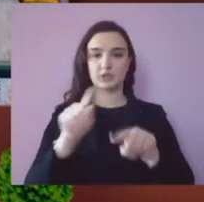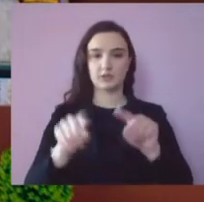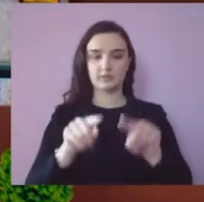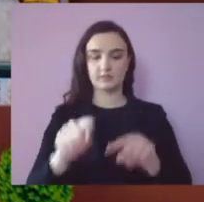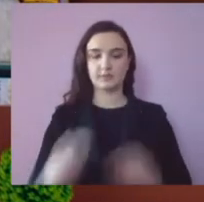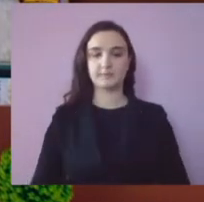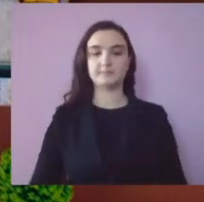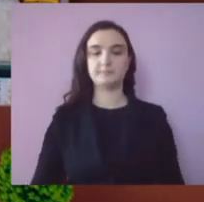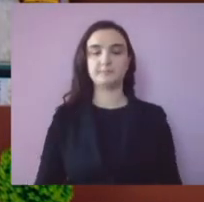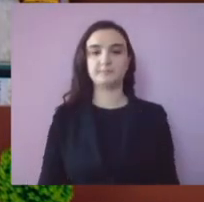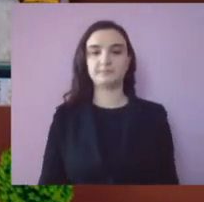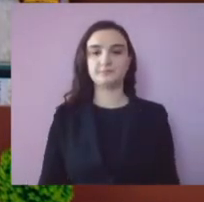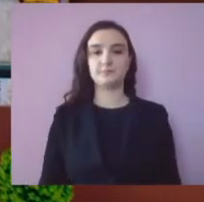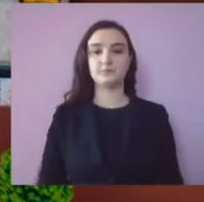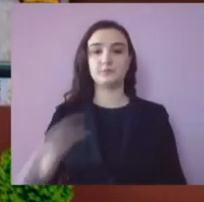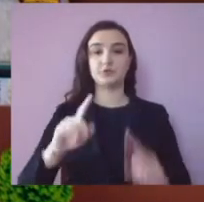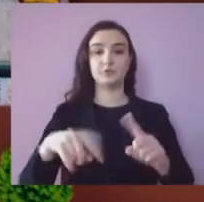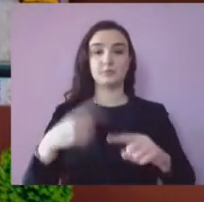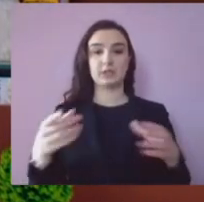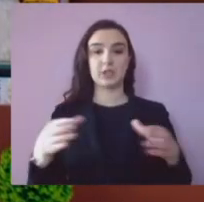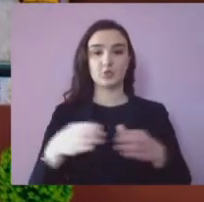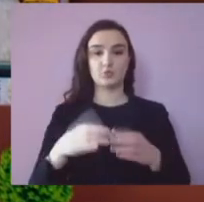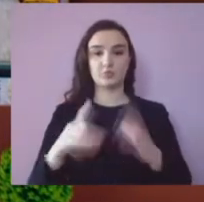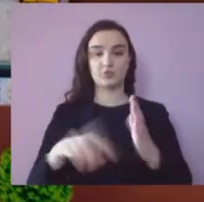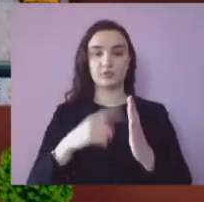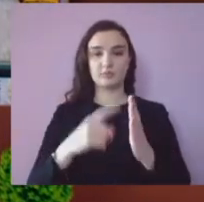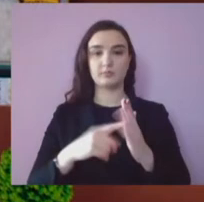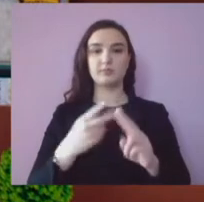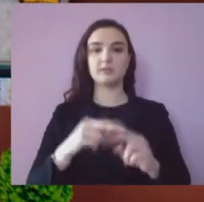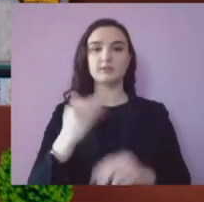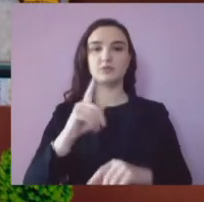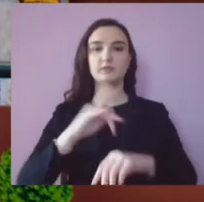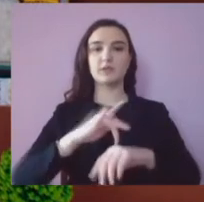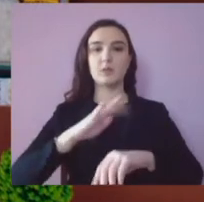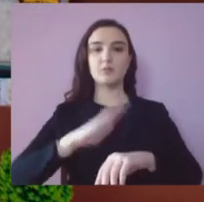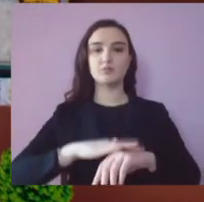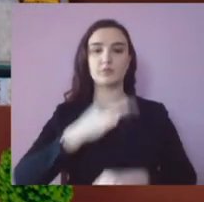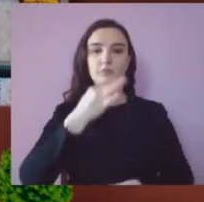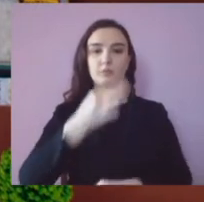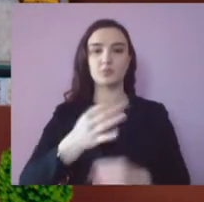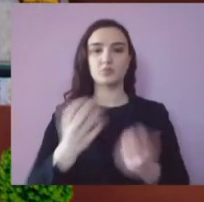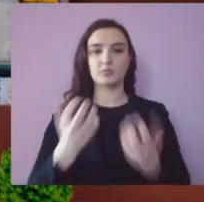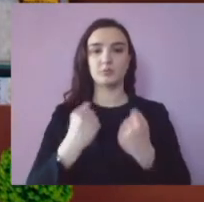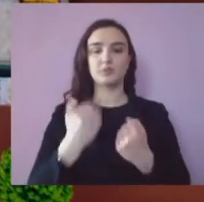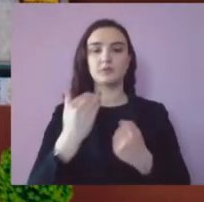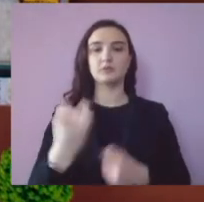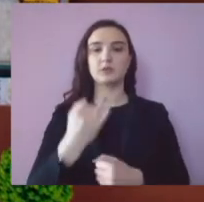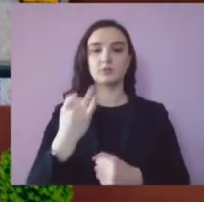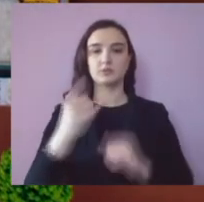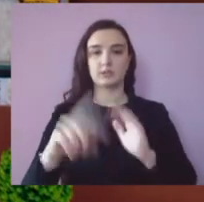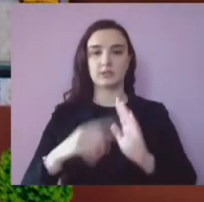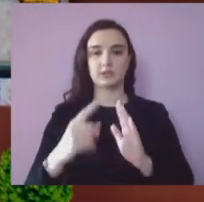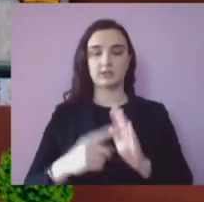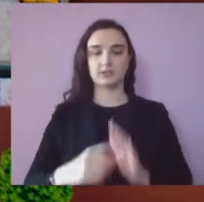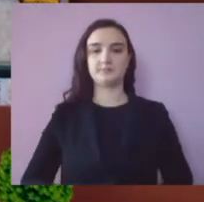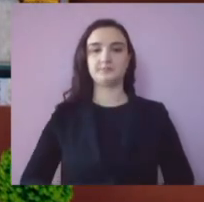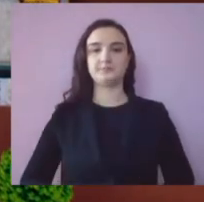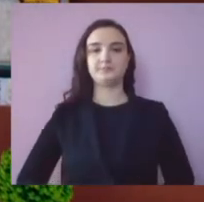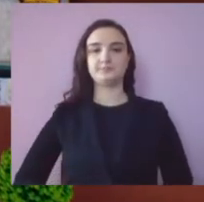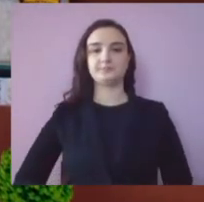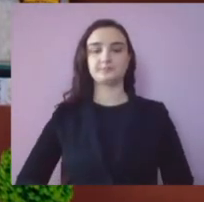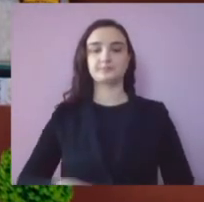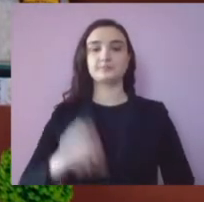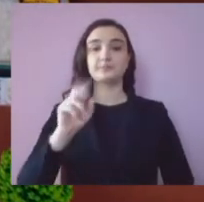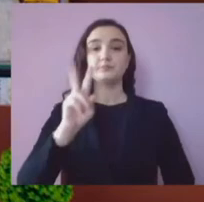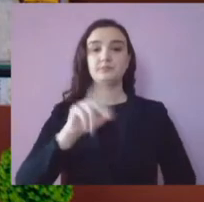shemdeg dajgubtas es kitvebi imisatvis rom tkven amumtsuravi pasoxi miigot tkventvis saintereso sakitvebze. Საგანგებო რეჟიმში